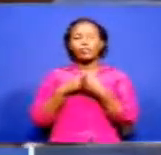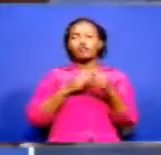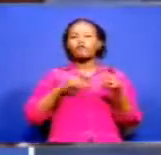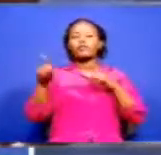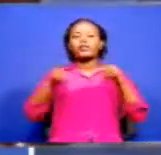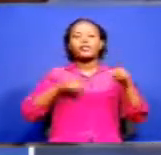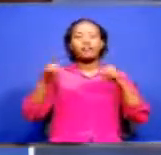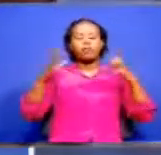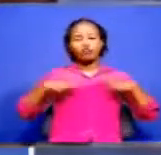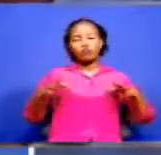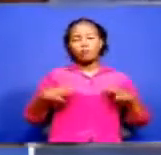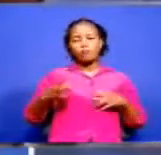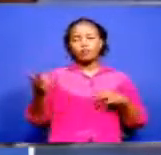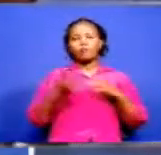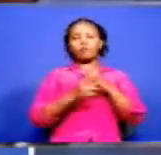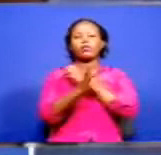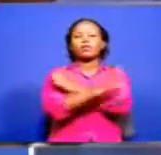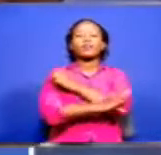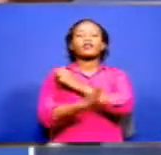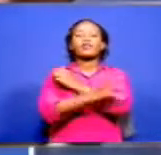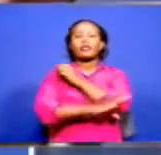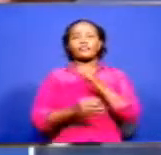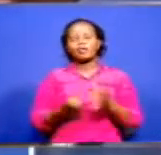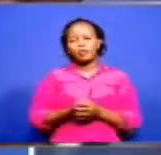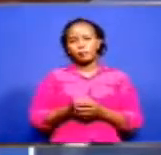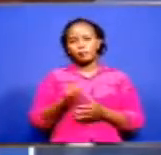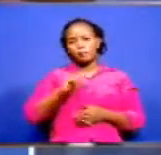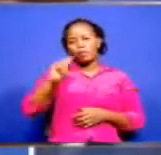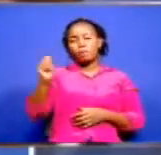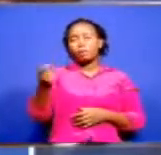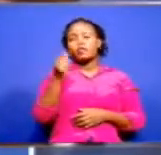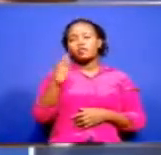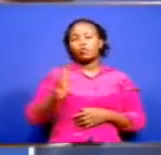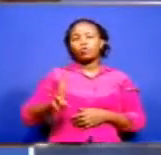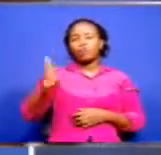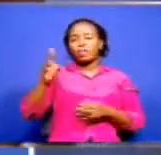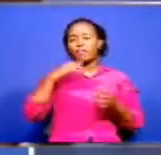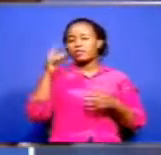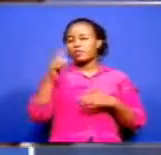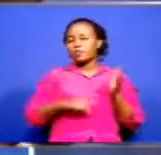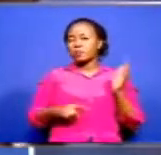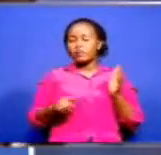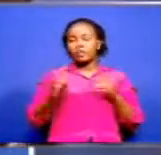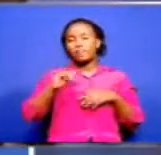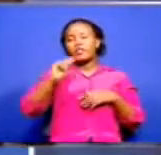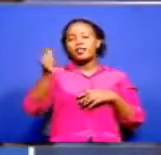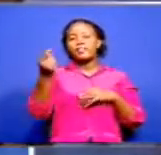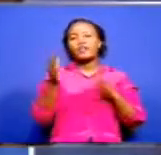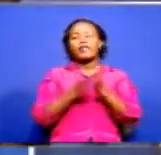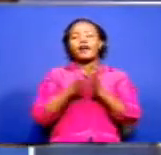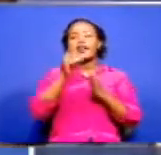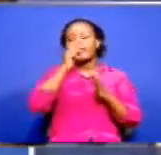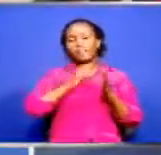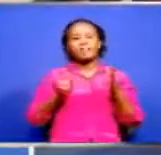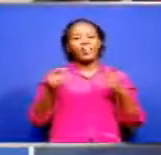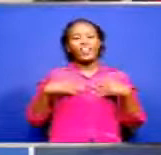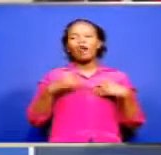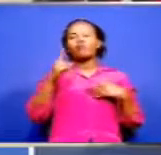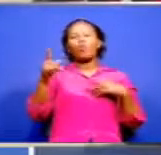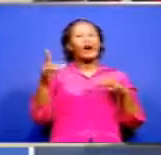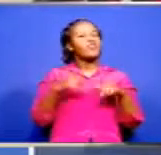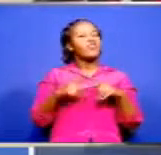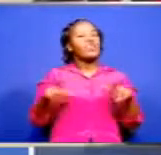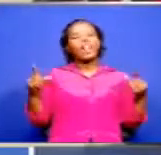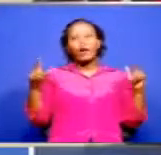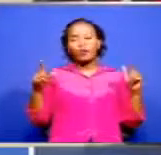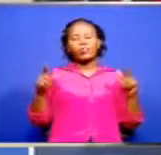mataifa hayo mawili. Rais Kenyatta alisema mbali na kuunganisha kijiografia, Kenya na Tanzania zinashiriki lugha moja, tamaduni